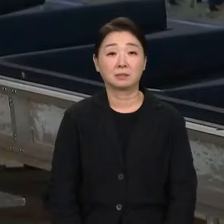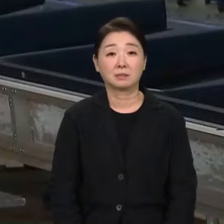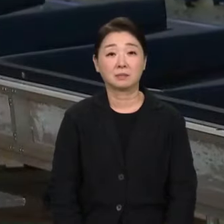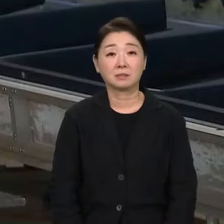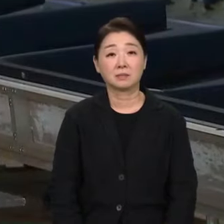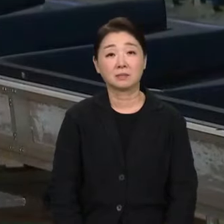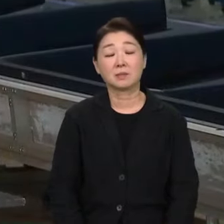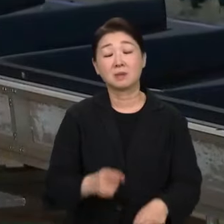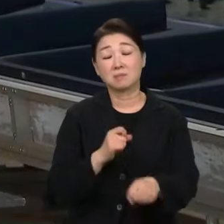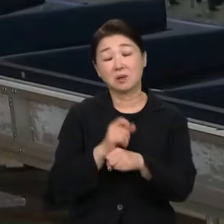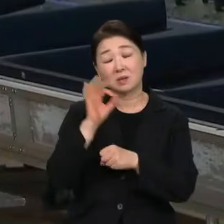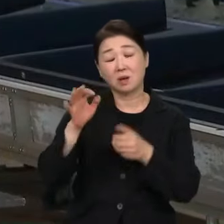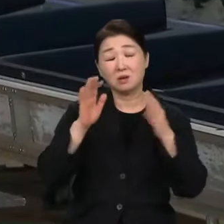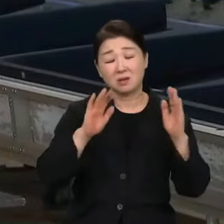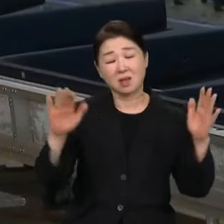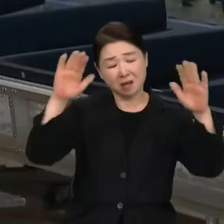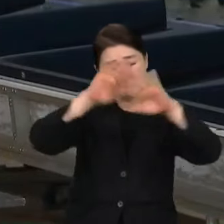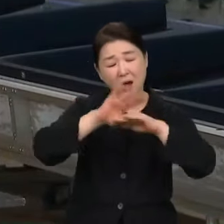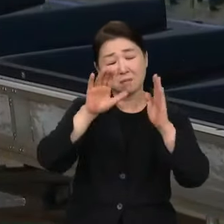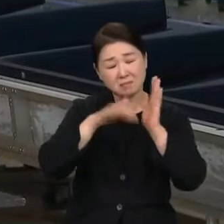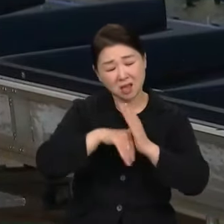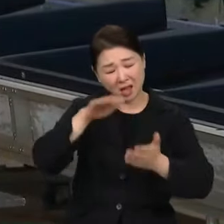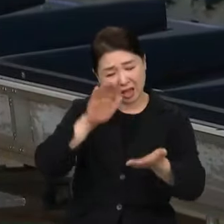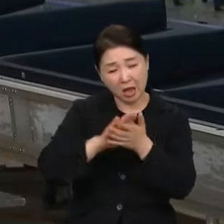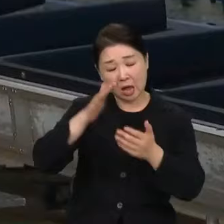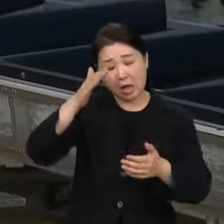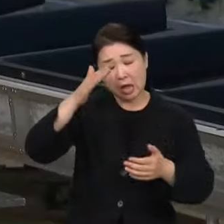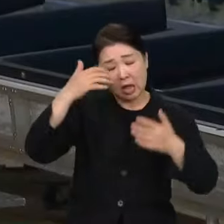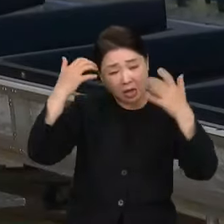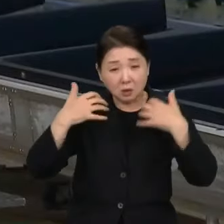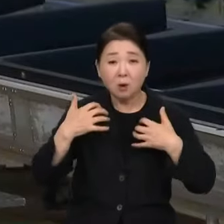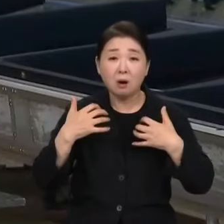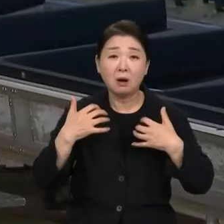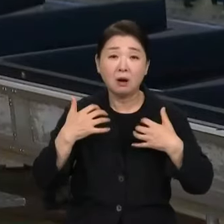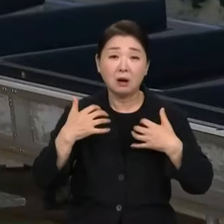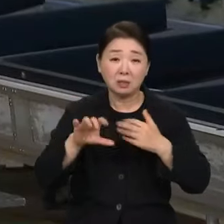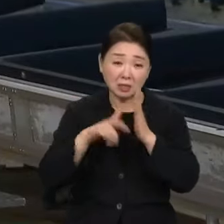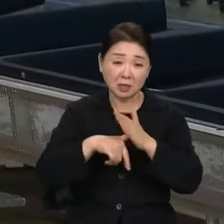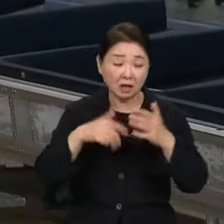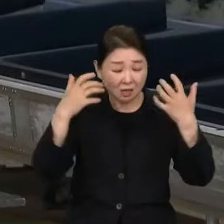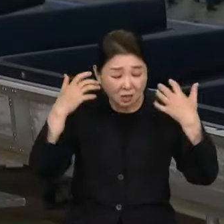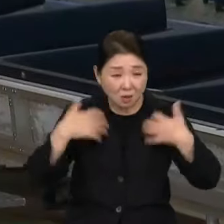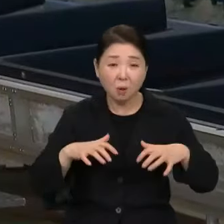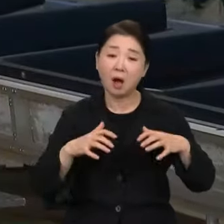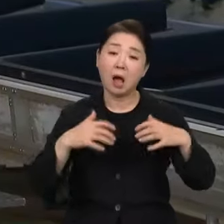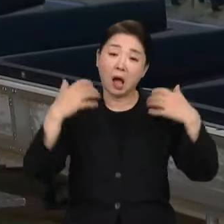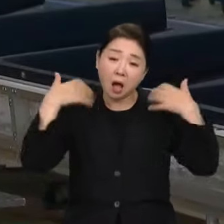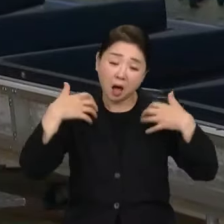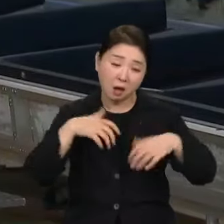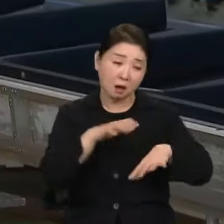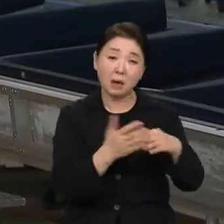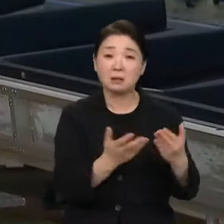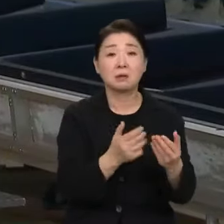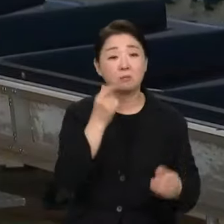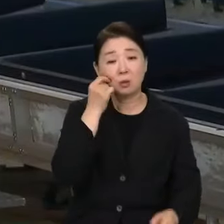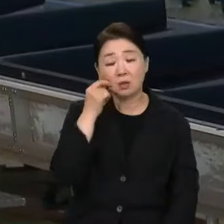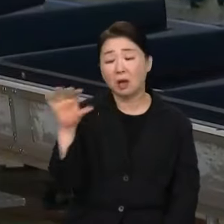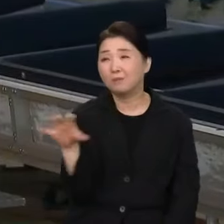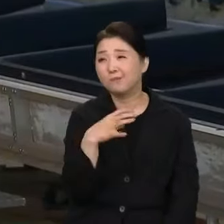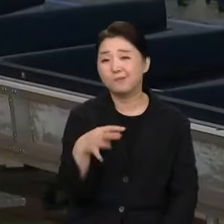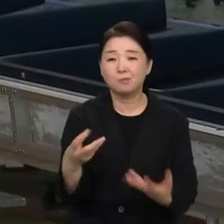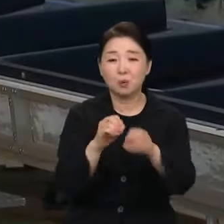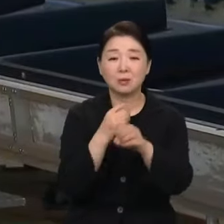네, 벌써 열흘째 밤마다 열대야인데 이러면 이 시간에도 더워서 밭일은 못합니다. 이렇게 선풍기 앞에서 포장 작업만 할 수